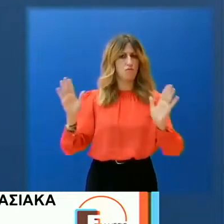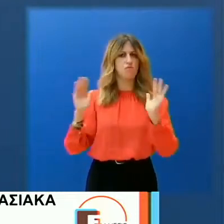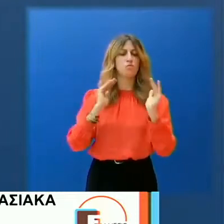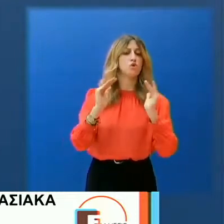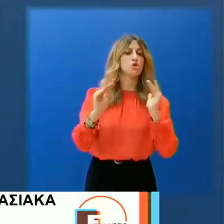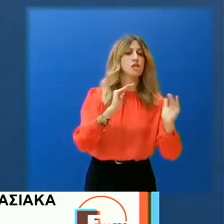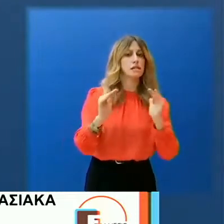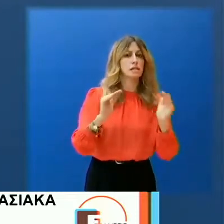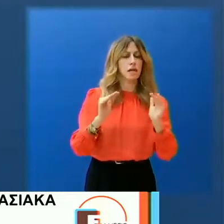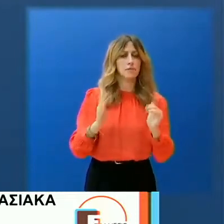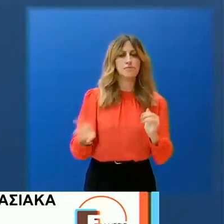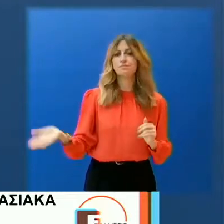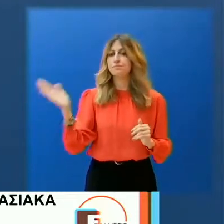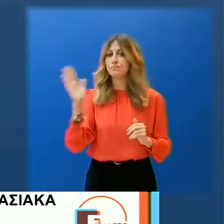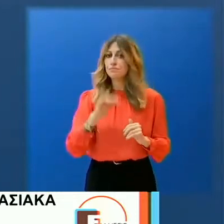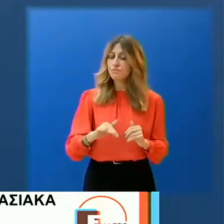Παροχή